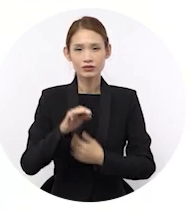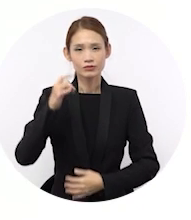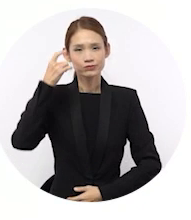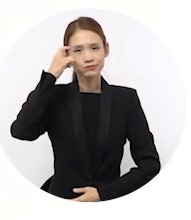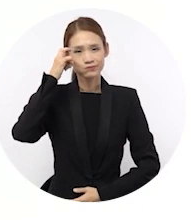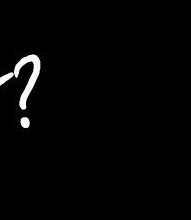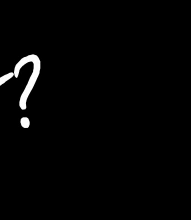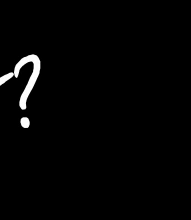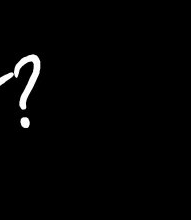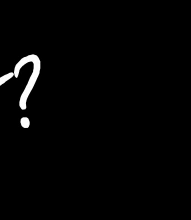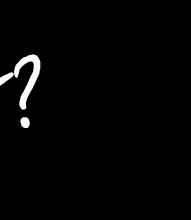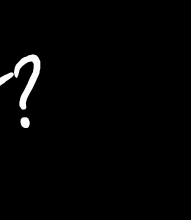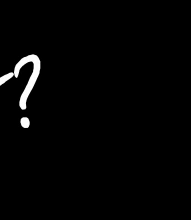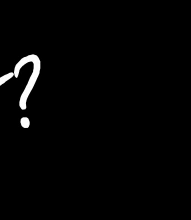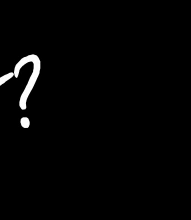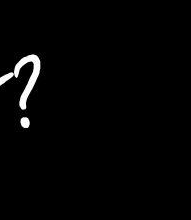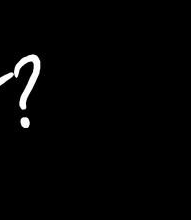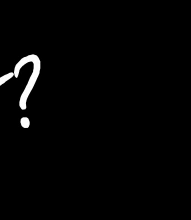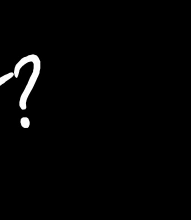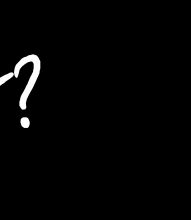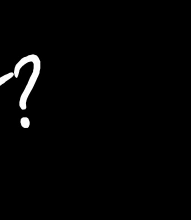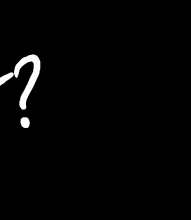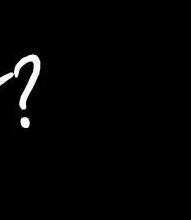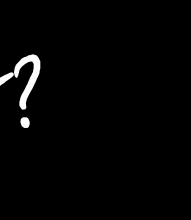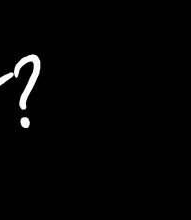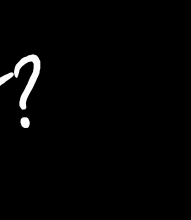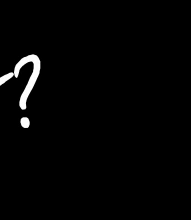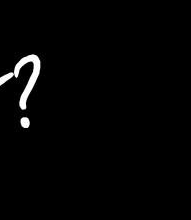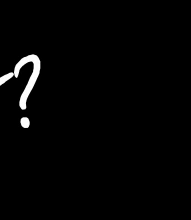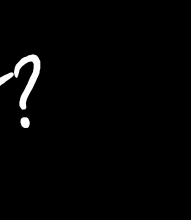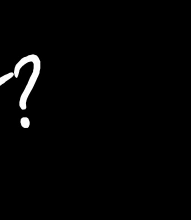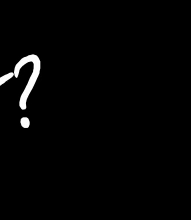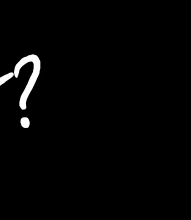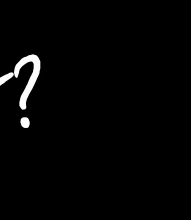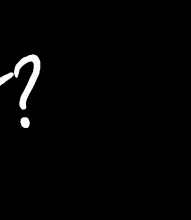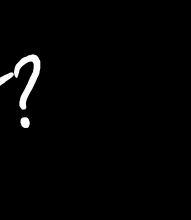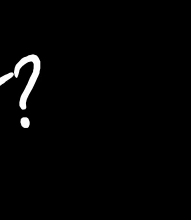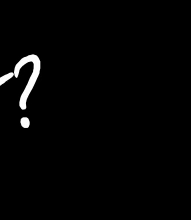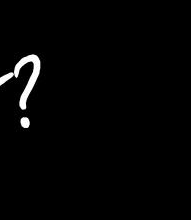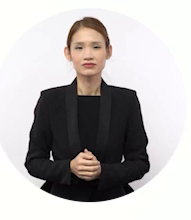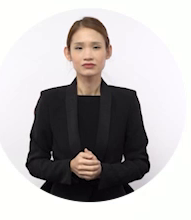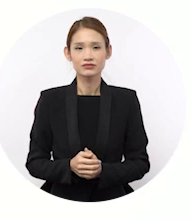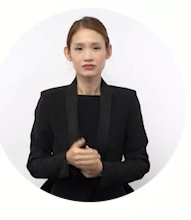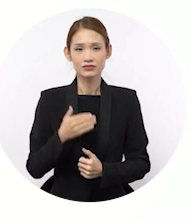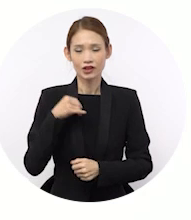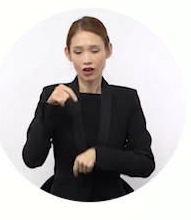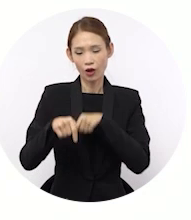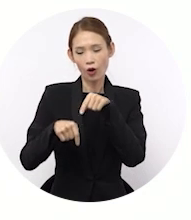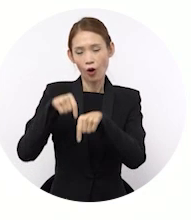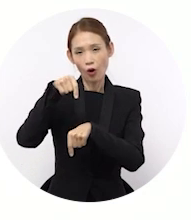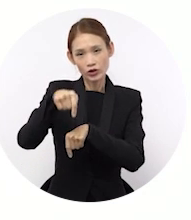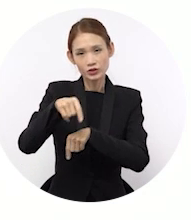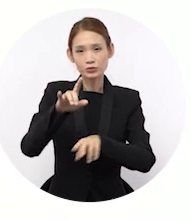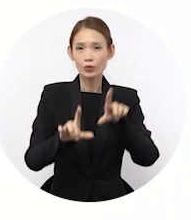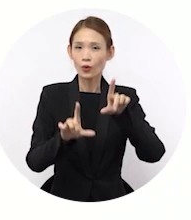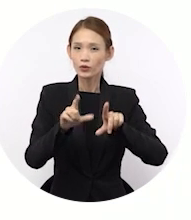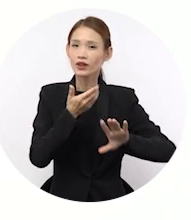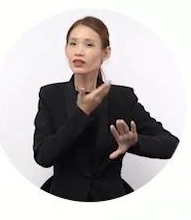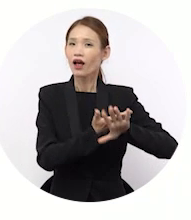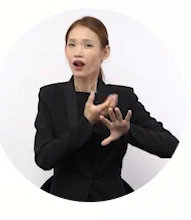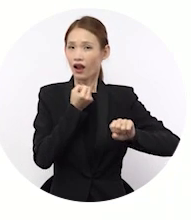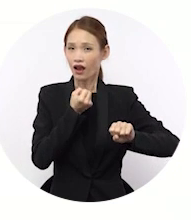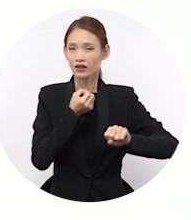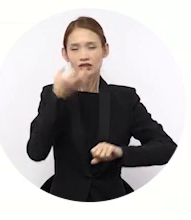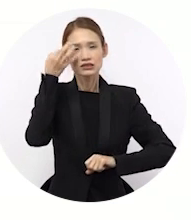저는 띠용해요. 그게 나에게 뭐라고 한 겐가? 라는 텍스트가 나타난다. 제 걸음이 남들과 다른